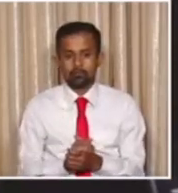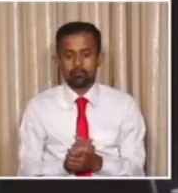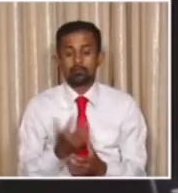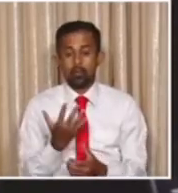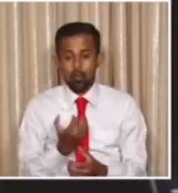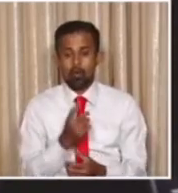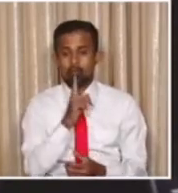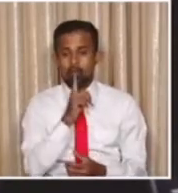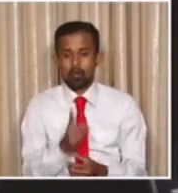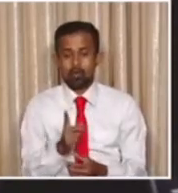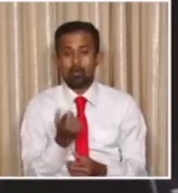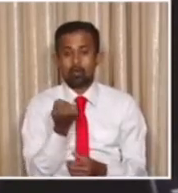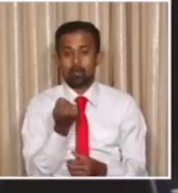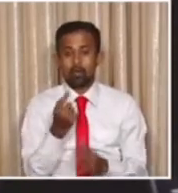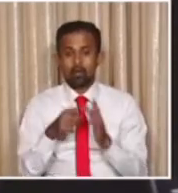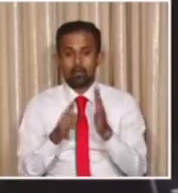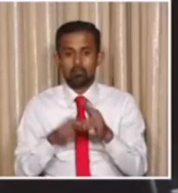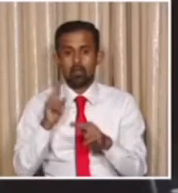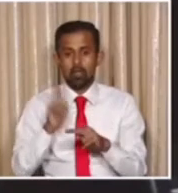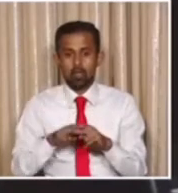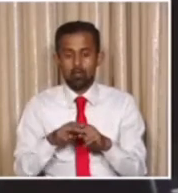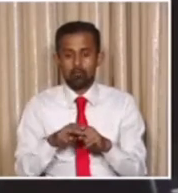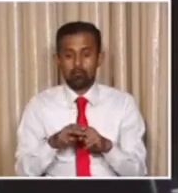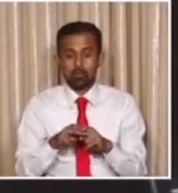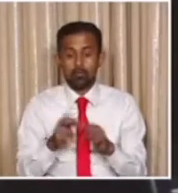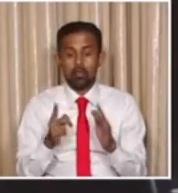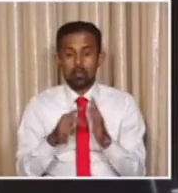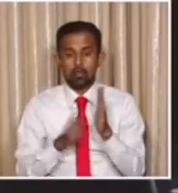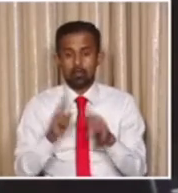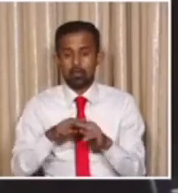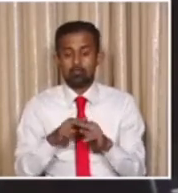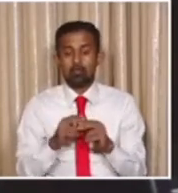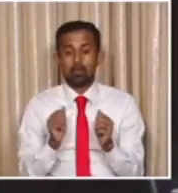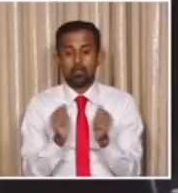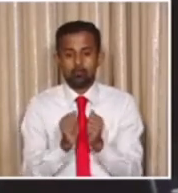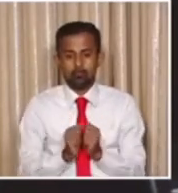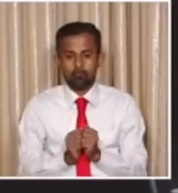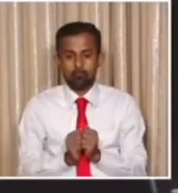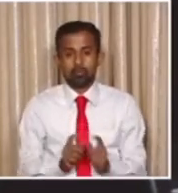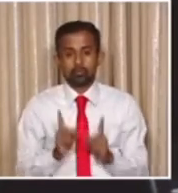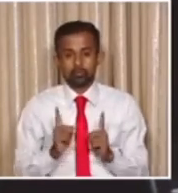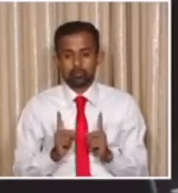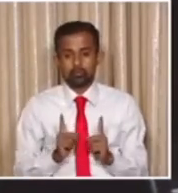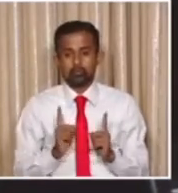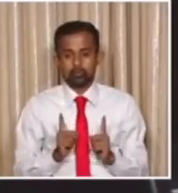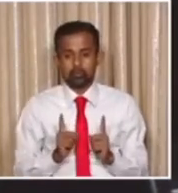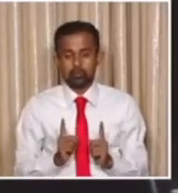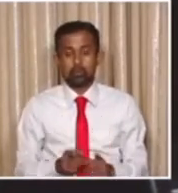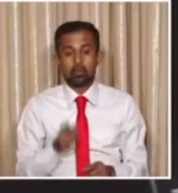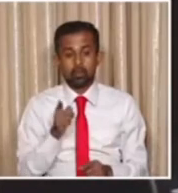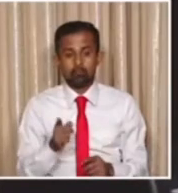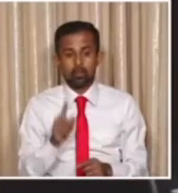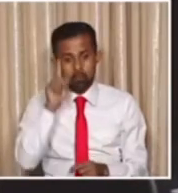ඕන එක අපි කියනවා මුල්‍ය අරමුදලේ ට්‍රීට්මන්ට් එක මුල්‍ය අරමුදලේ ප්‍රතිකර්මය මත පමණක් රැඳෙමින් ඒක මත